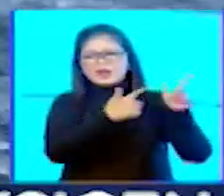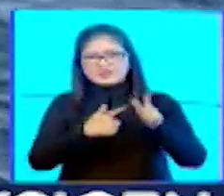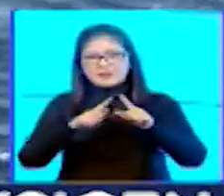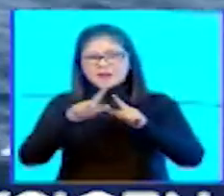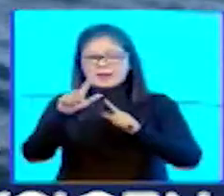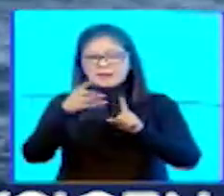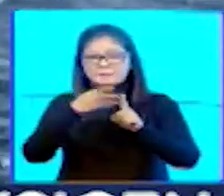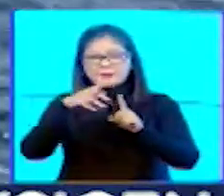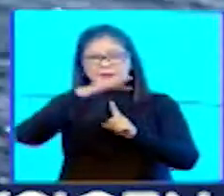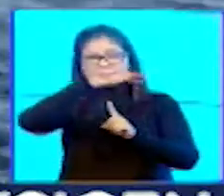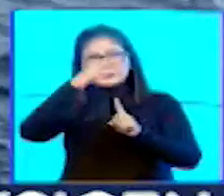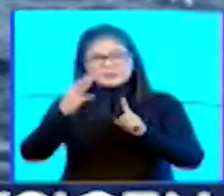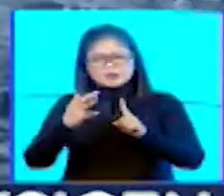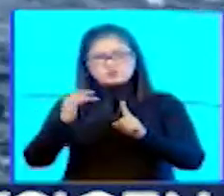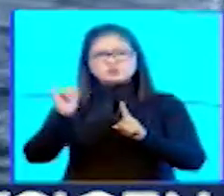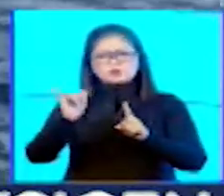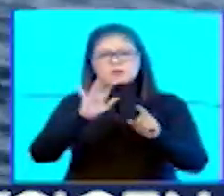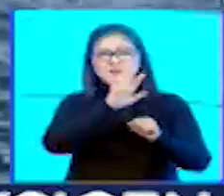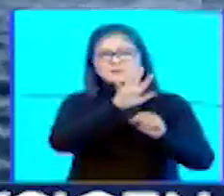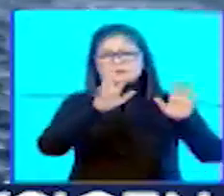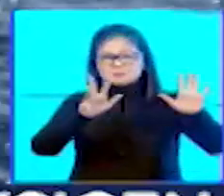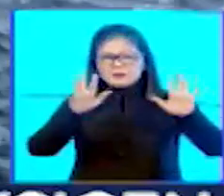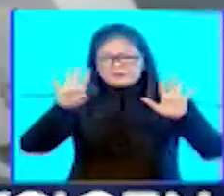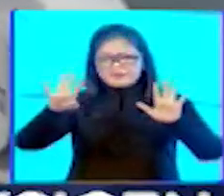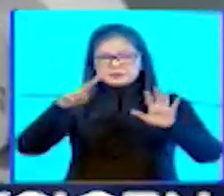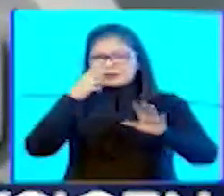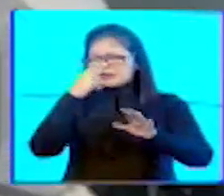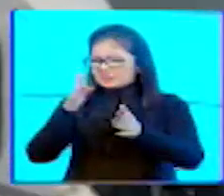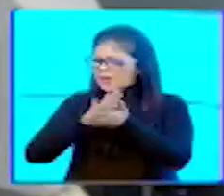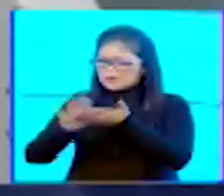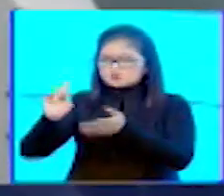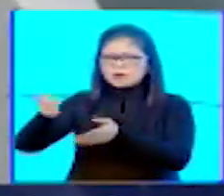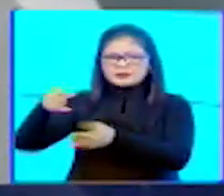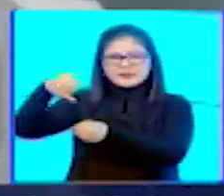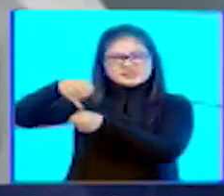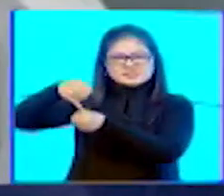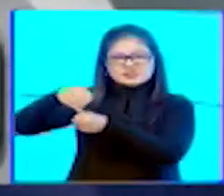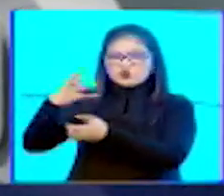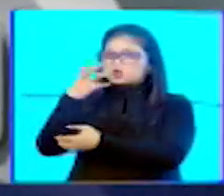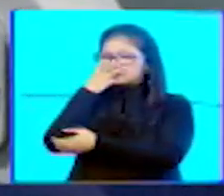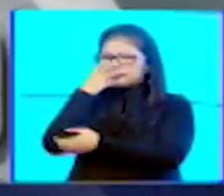Bupati mengunjungi KRI Semarang 594 guna melihat langsung pengisian oksigen.